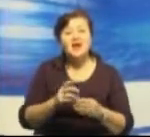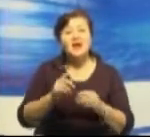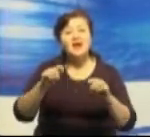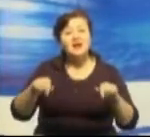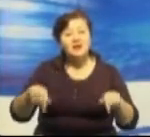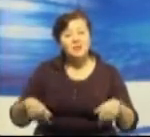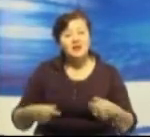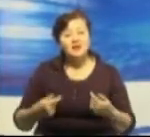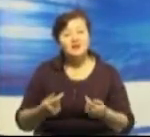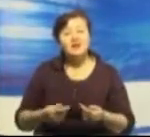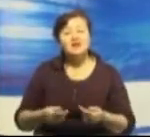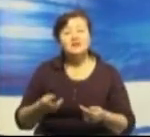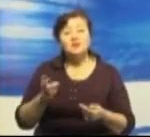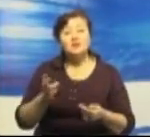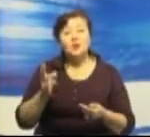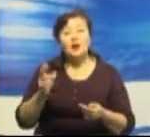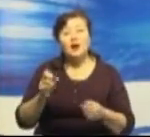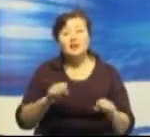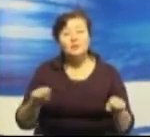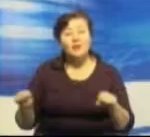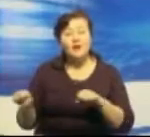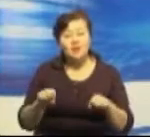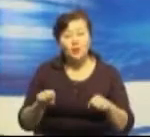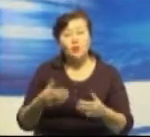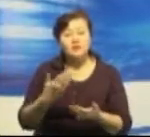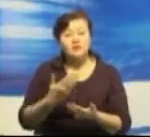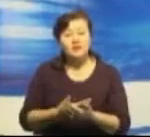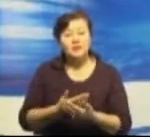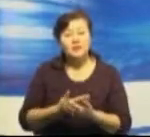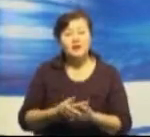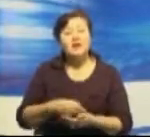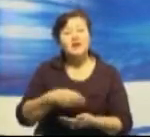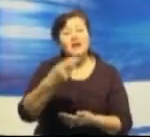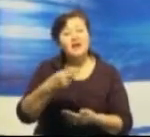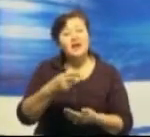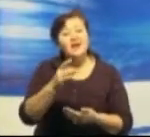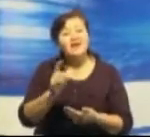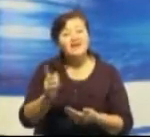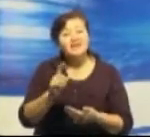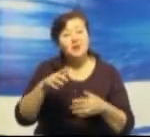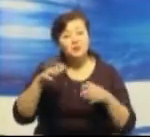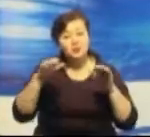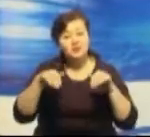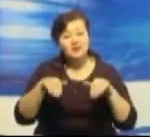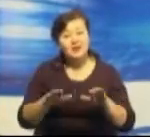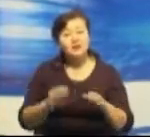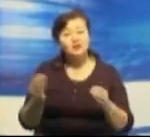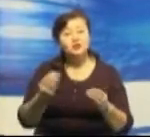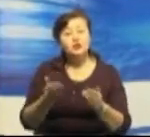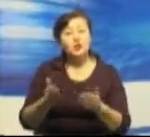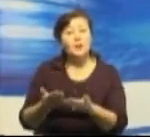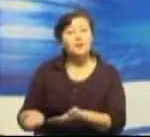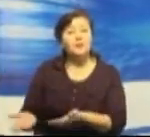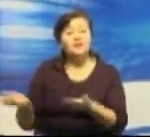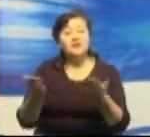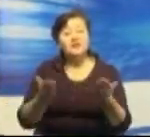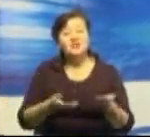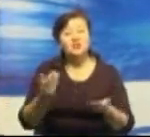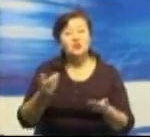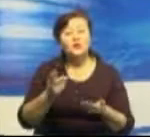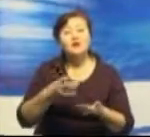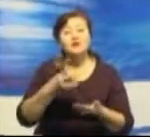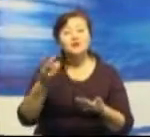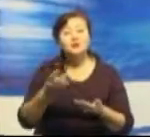региона, пострадавшего от бывшего ядерного полигона. Резолюция также призывает международное сообщество оказывать Казахстану